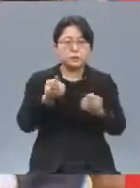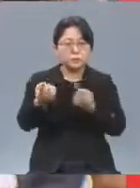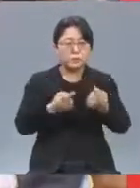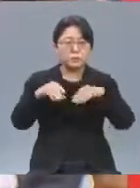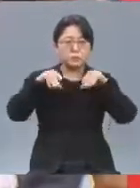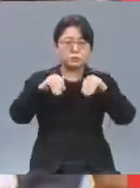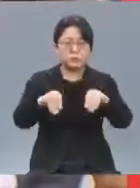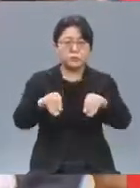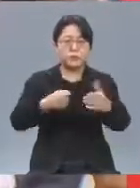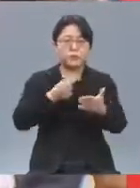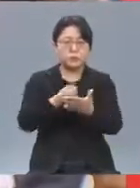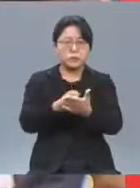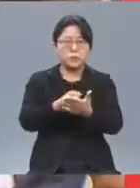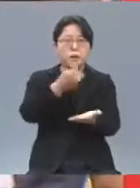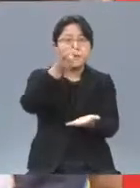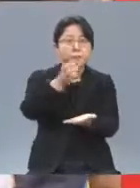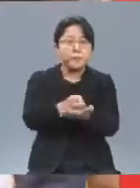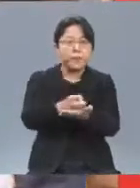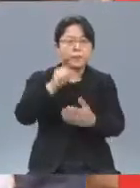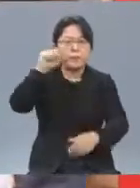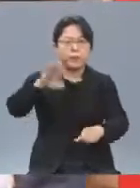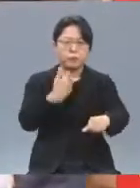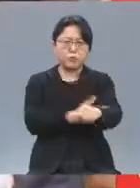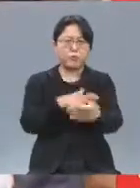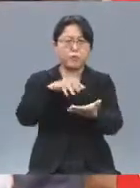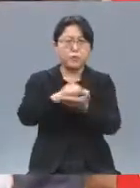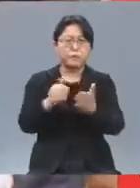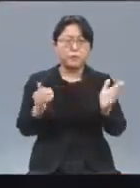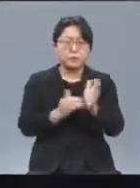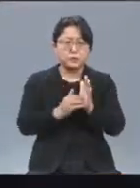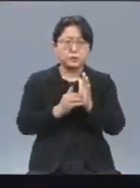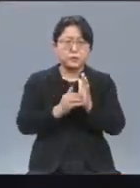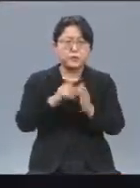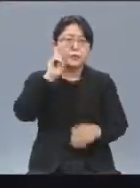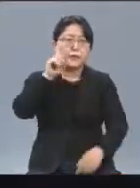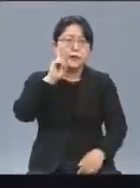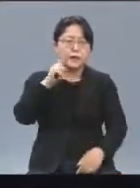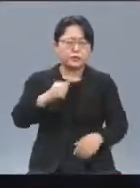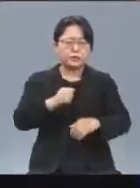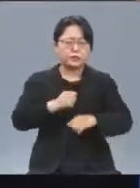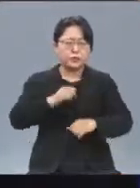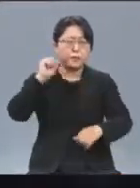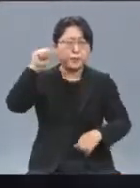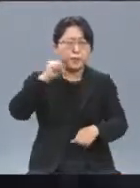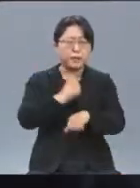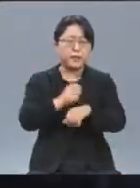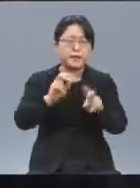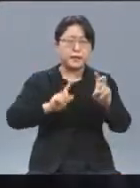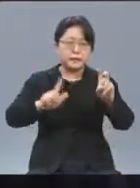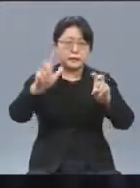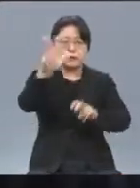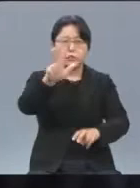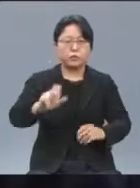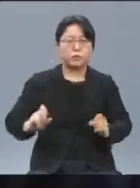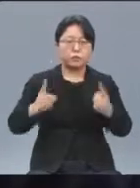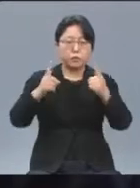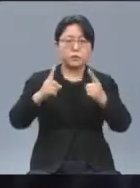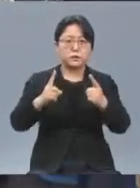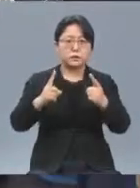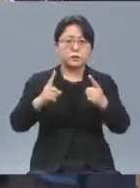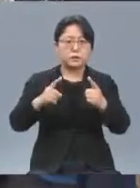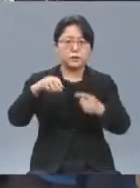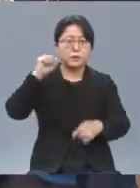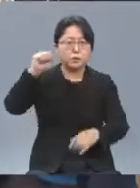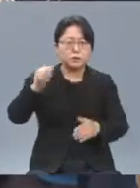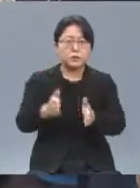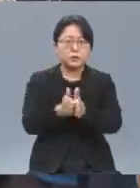중지 결정을 내리면서 합법적 파업권을 확보했다며 내일 경고 파업과 20일 전국 동시다발 거점